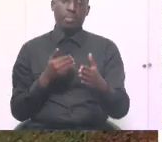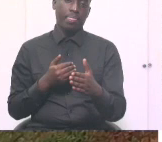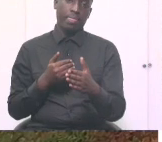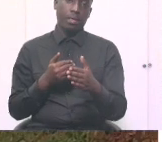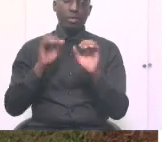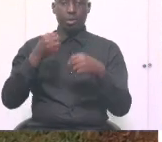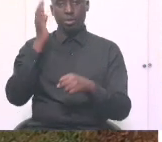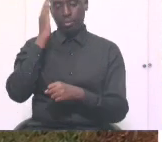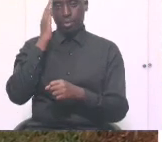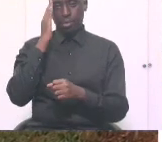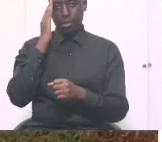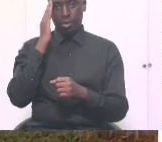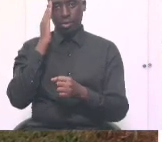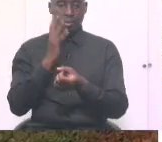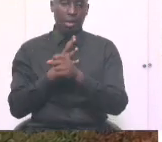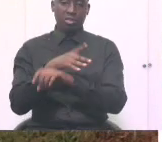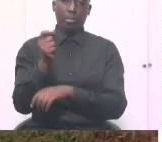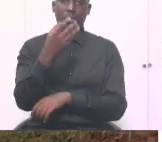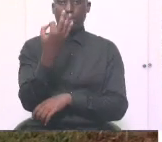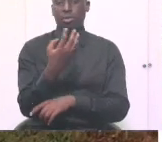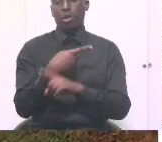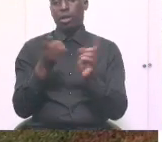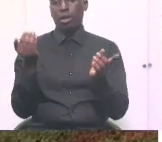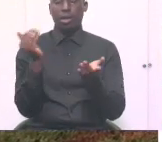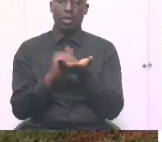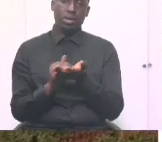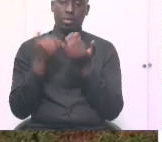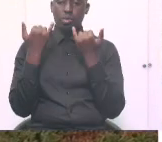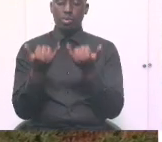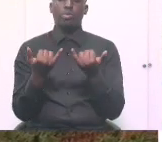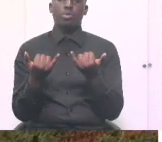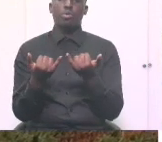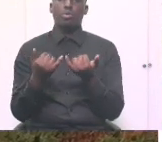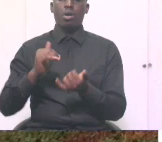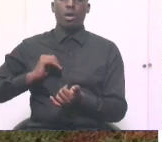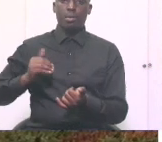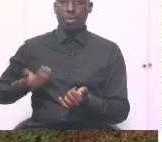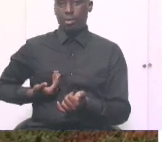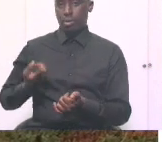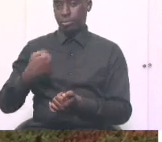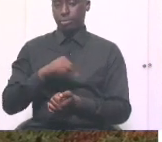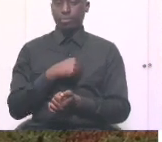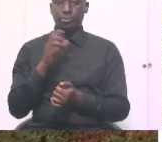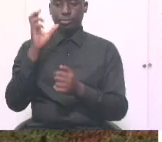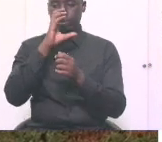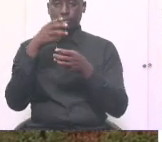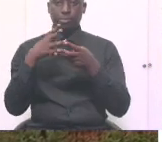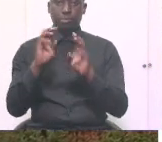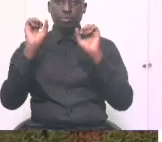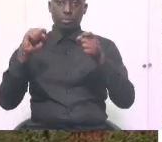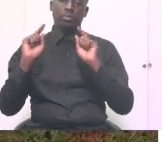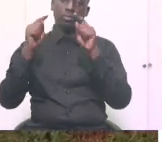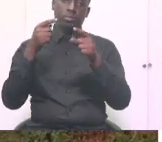bashaka kumenyekana bamaze barengeje y'amezi atatu ariko byibuze ubu ngubu abagore turashakisha uburyo bazajya